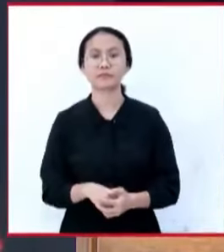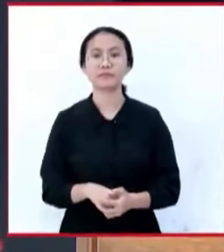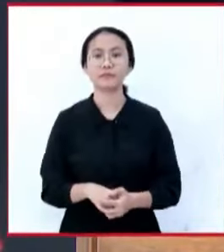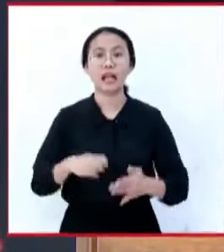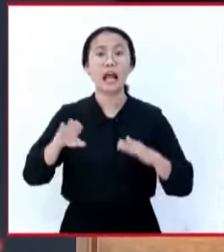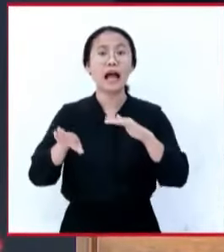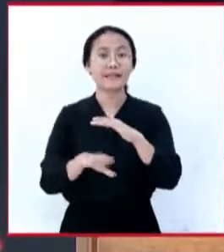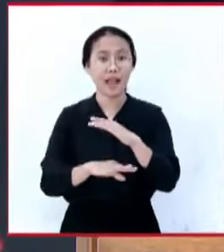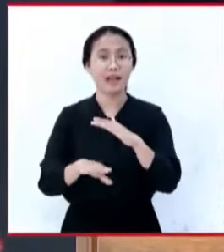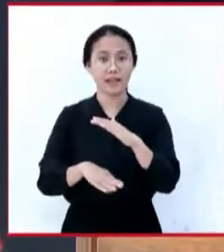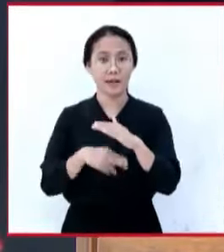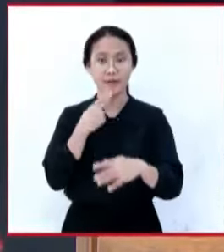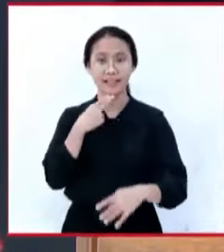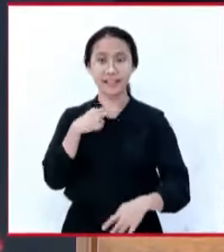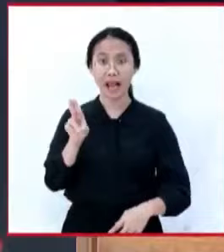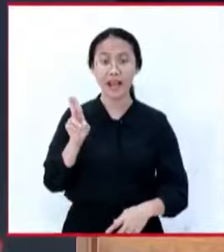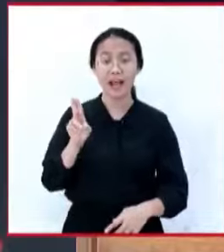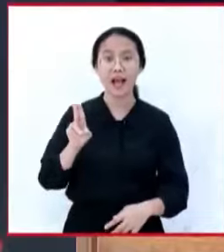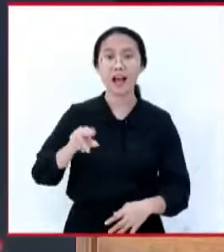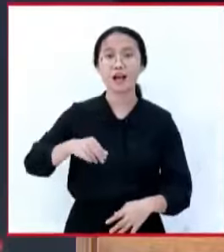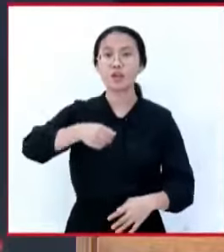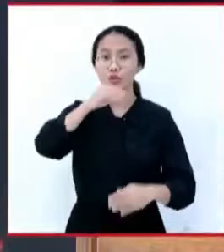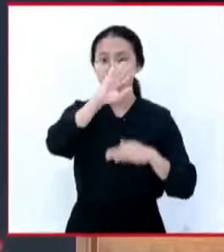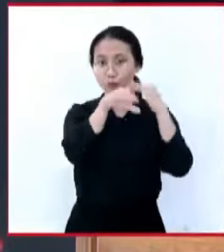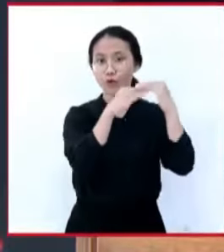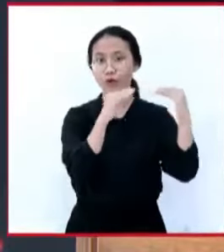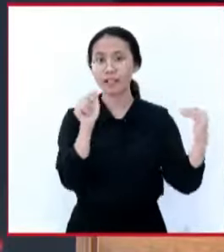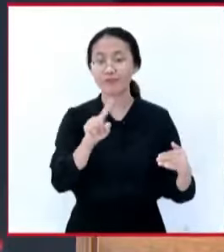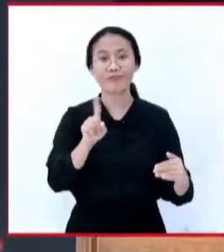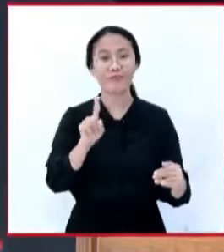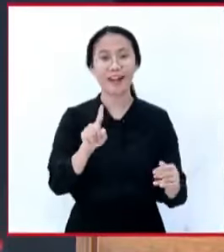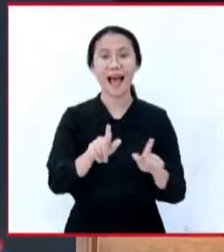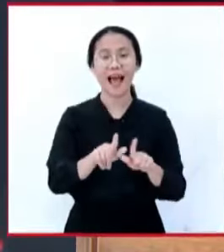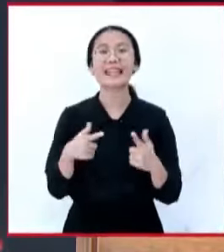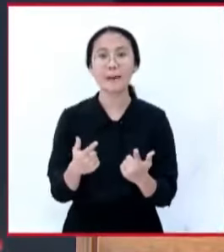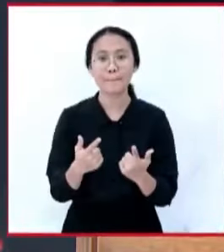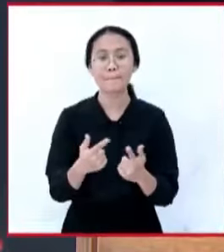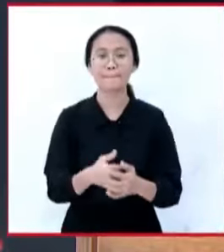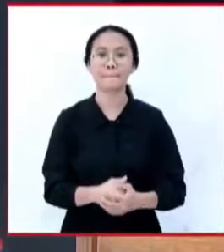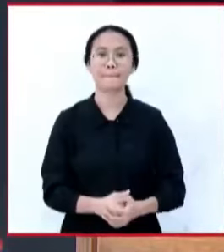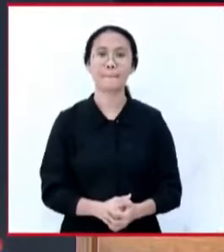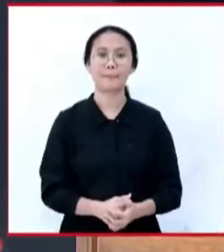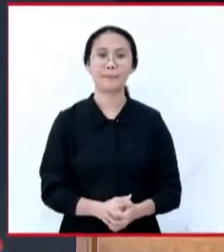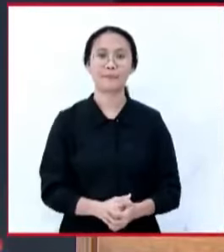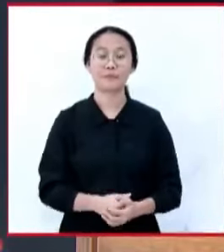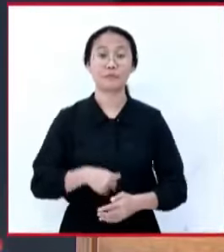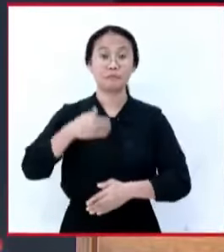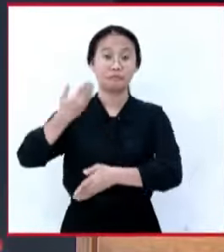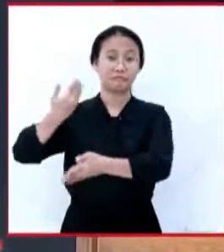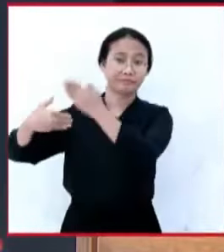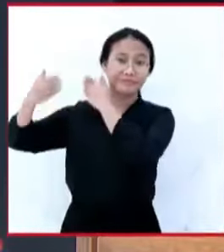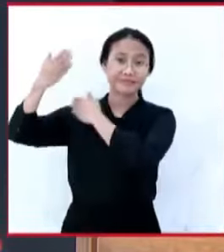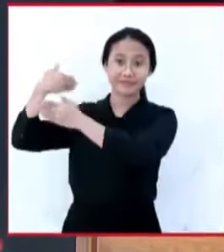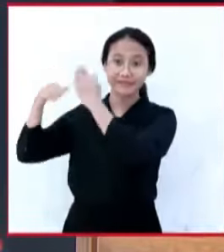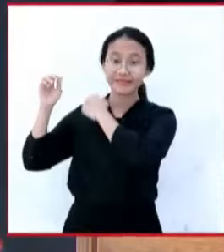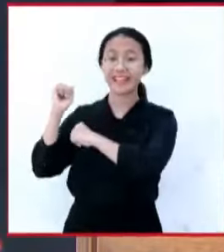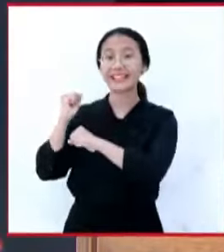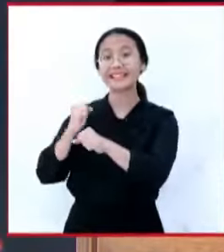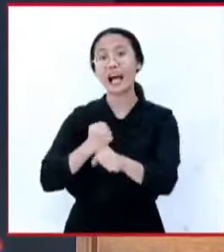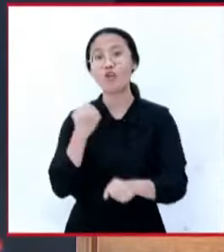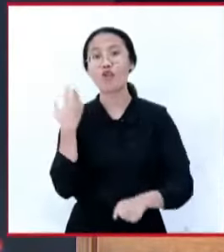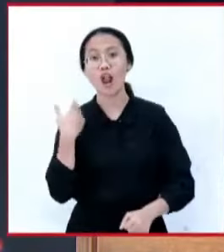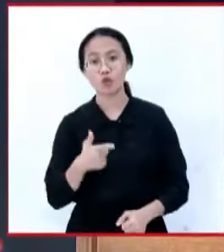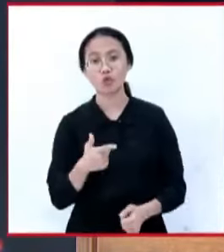kepercayaan pada Surga itu pada Alkitab sendiri beberapa tahun yang lalu muncul sebuah